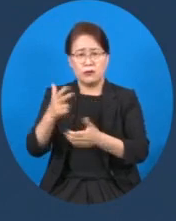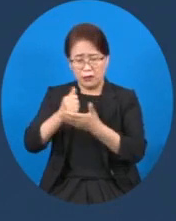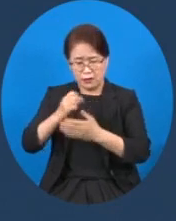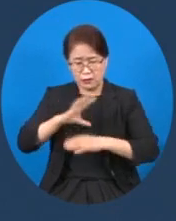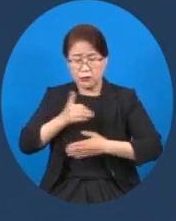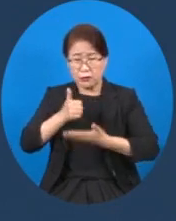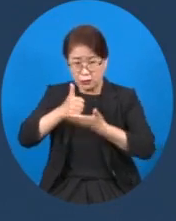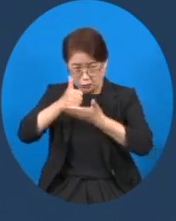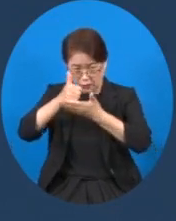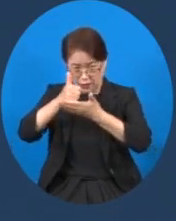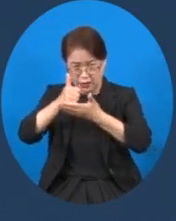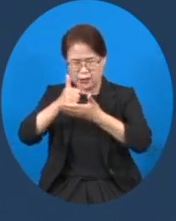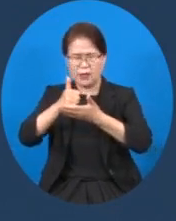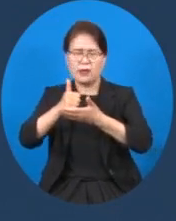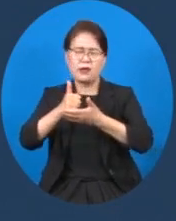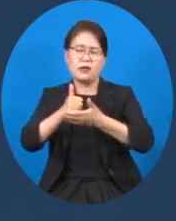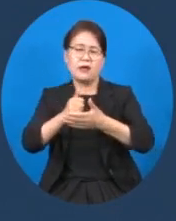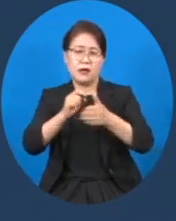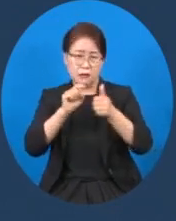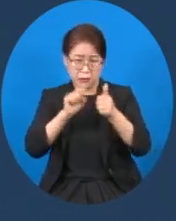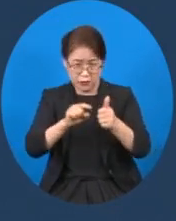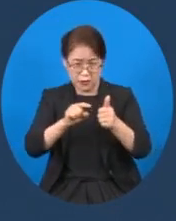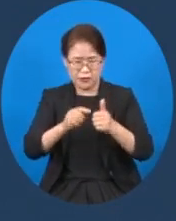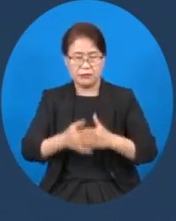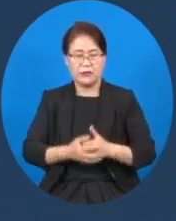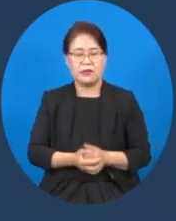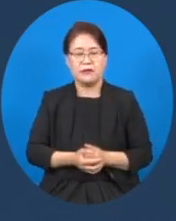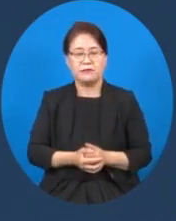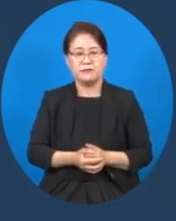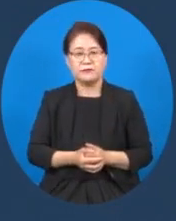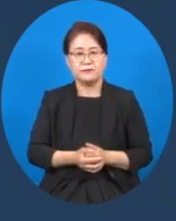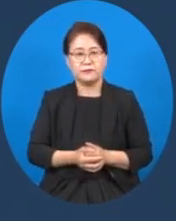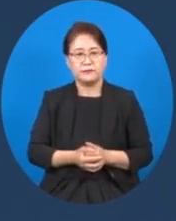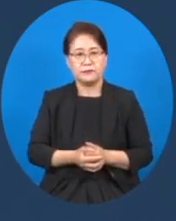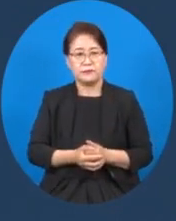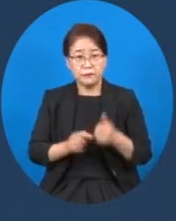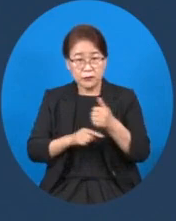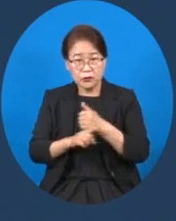거예요. 그러면 여러분, 여호와를 경외한다는 것은 뭘까요?